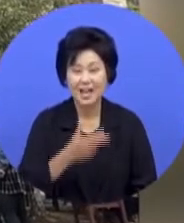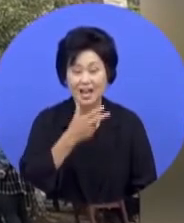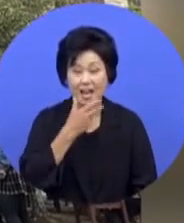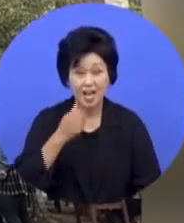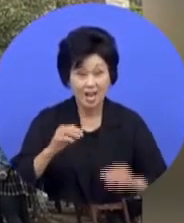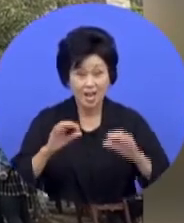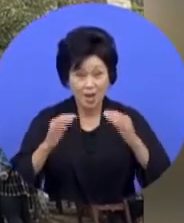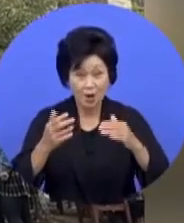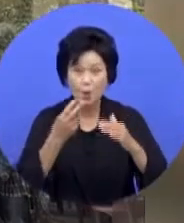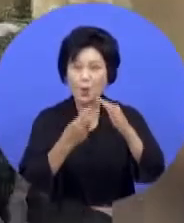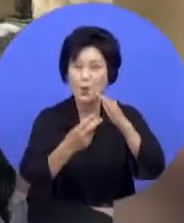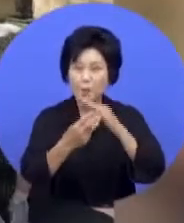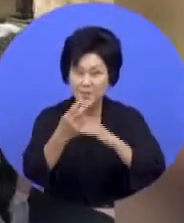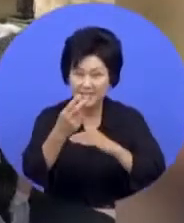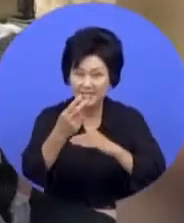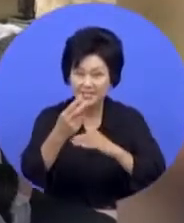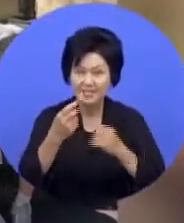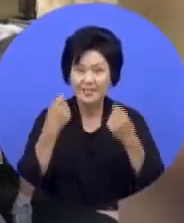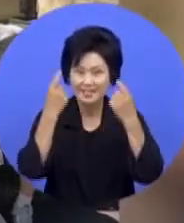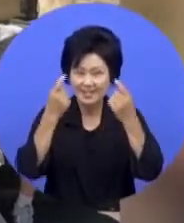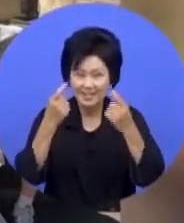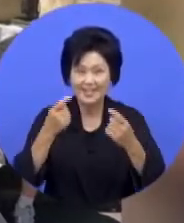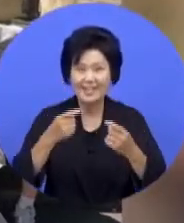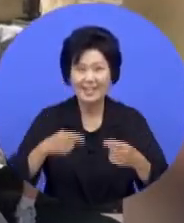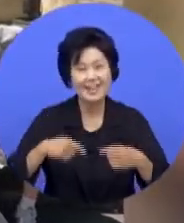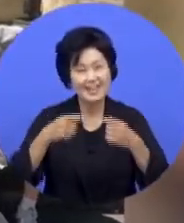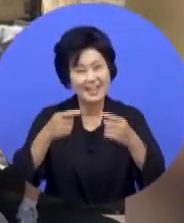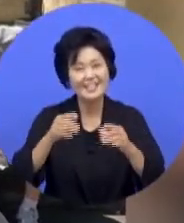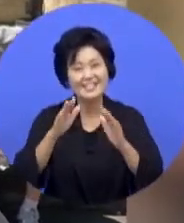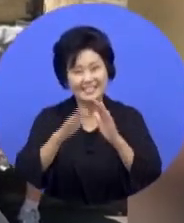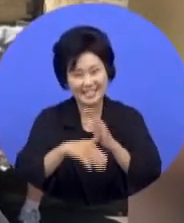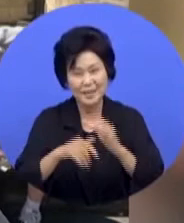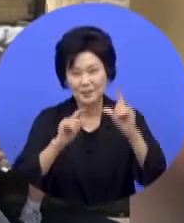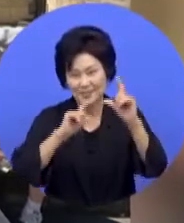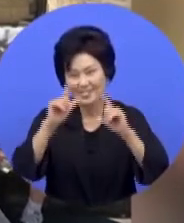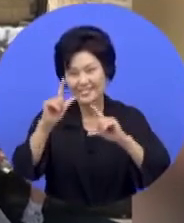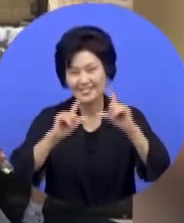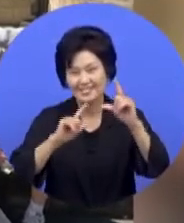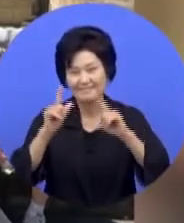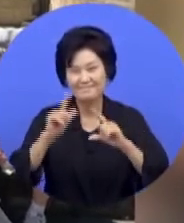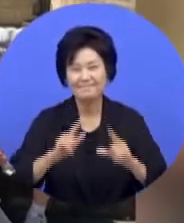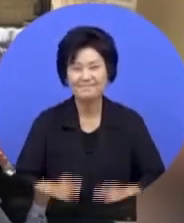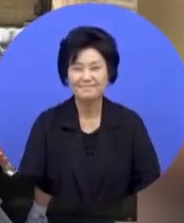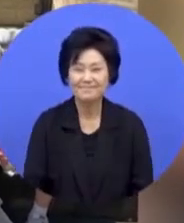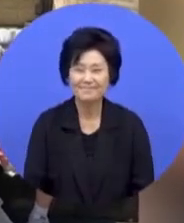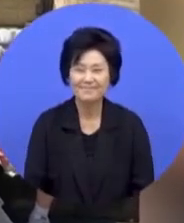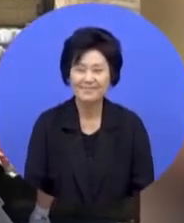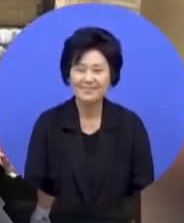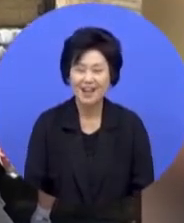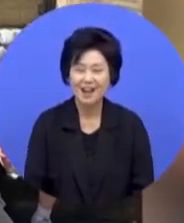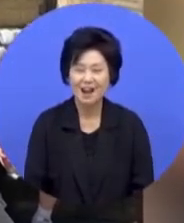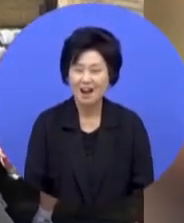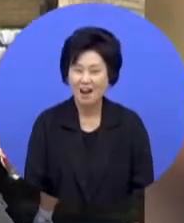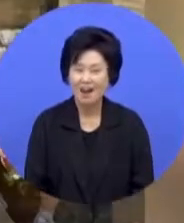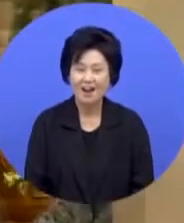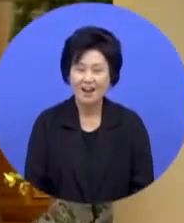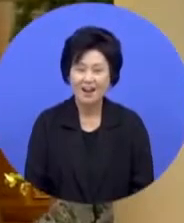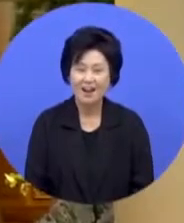갔을 때입니다. 네. 영국이에요? 네, 비전 와. 트립입니다. 너무 좋았겠어요.